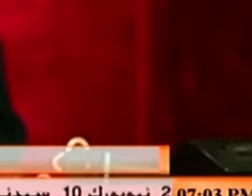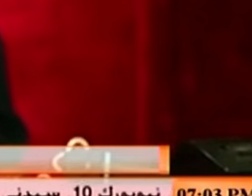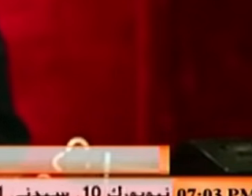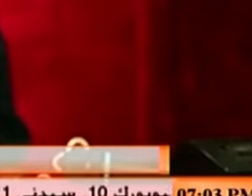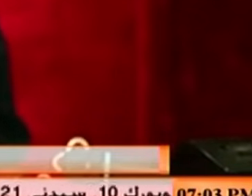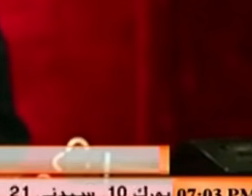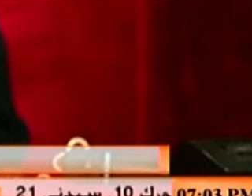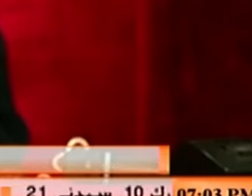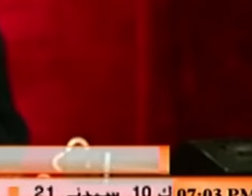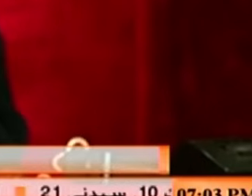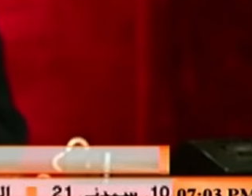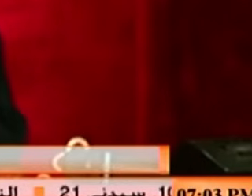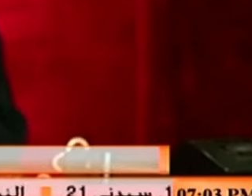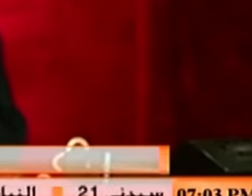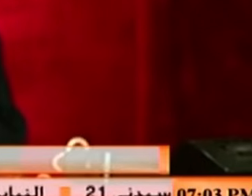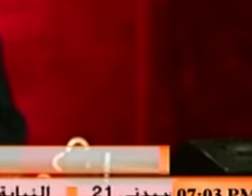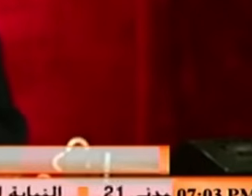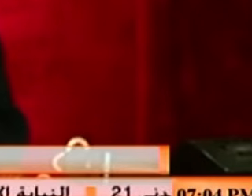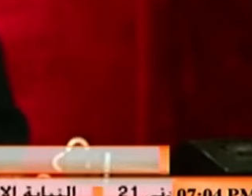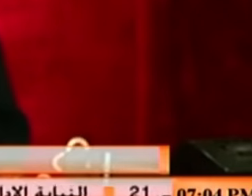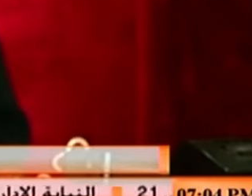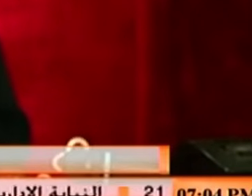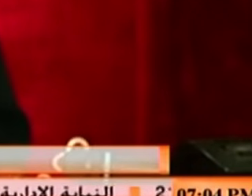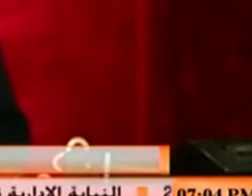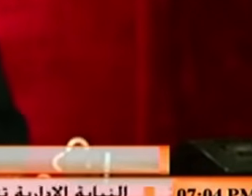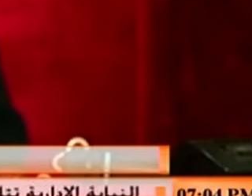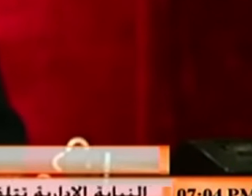لالهنا دائما ابديا